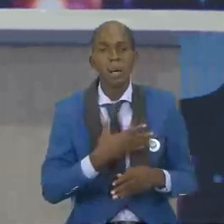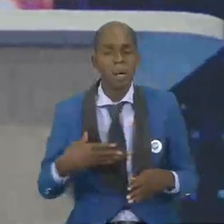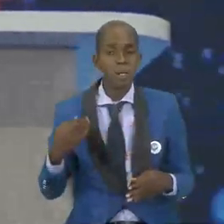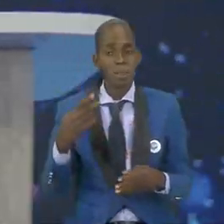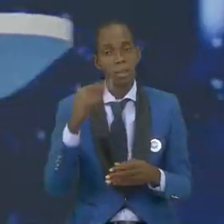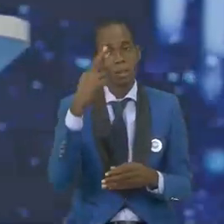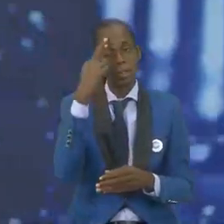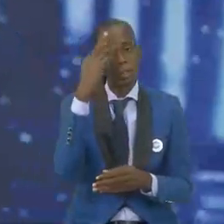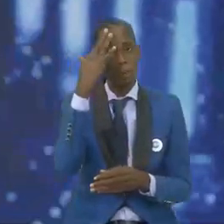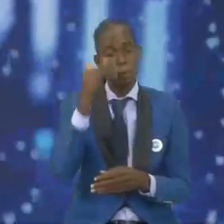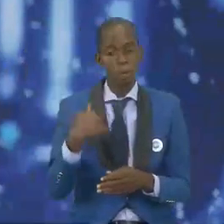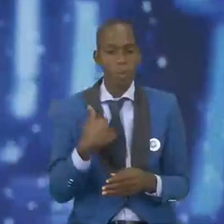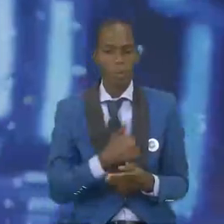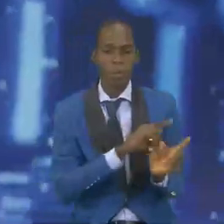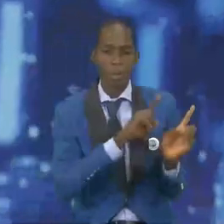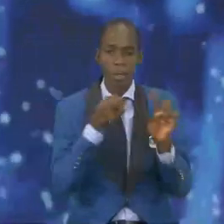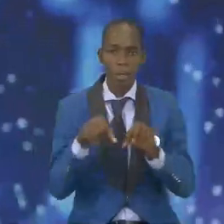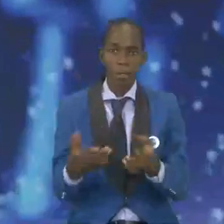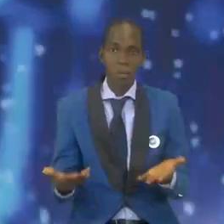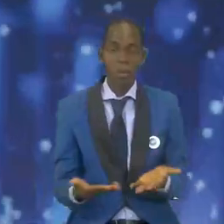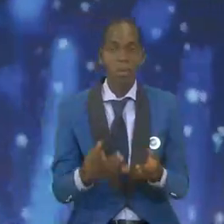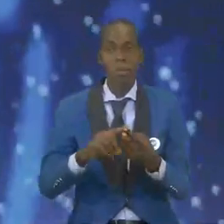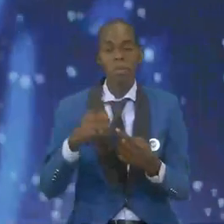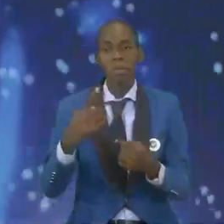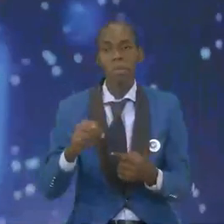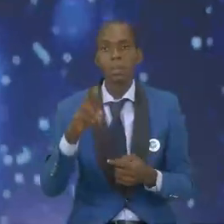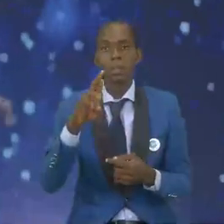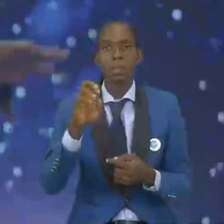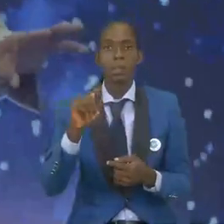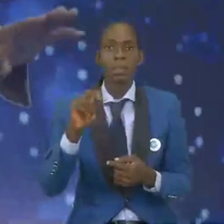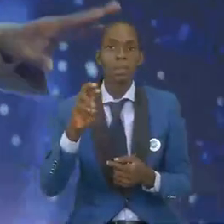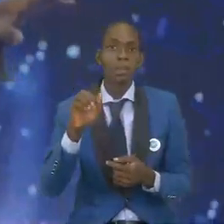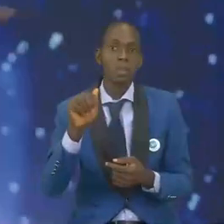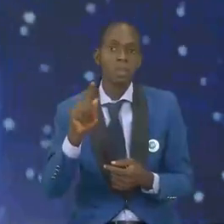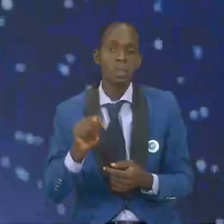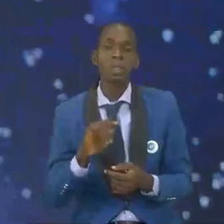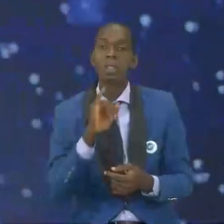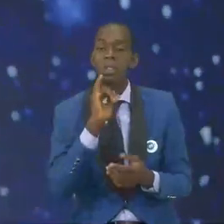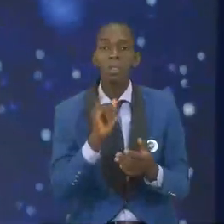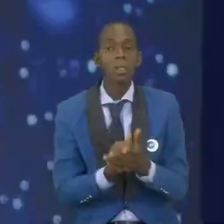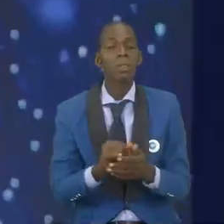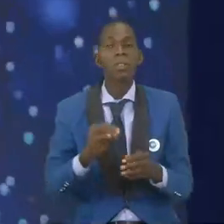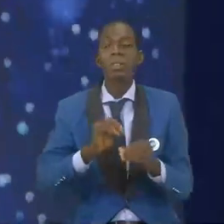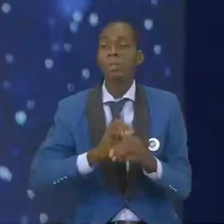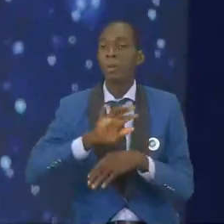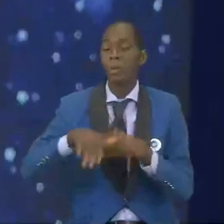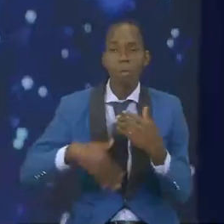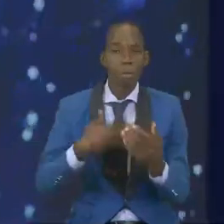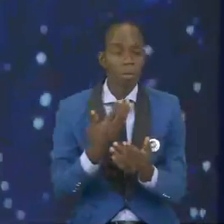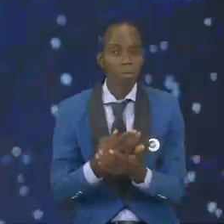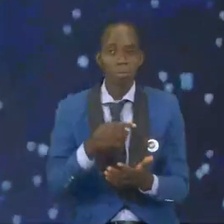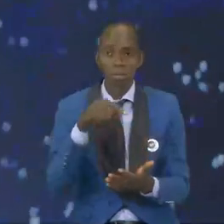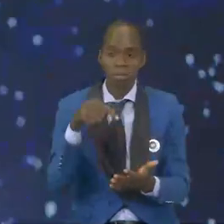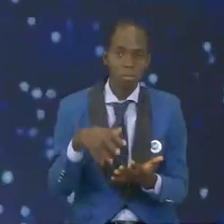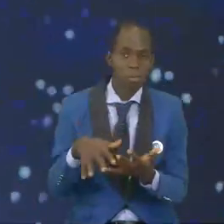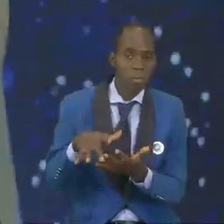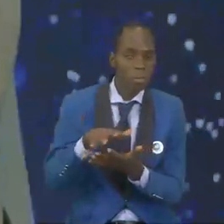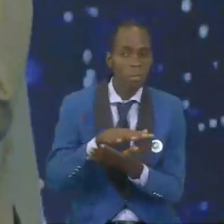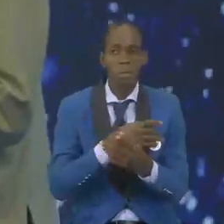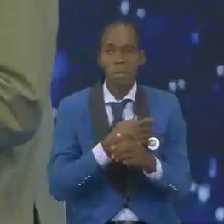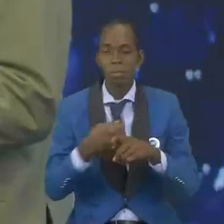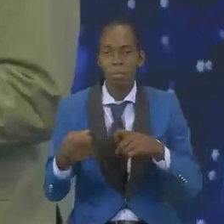laquelle nous venons à la retraite, c'est que malgré toutes choses, les adversités,